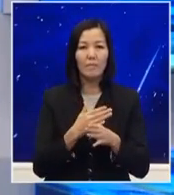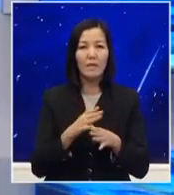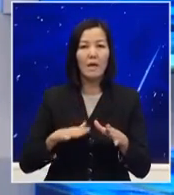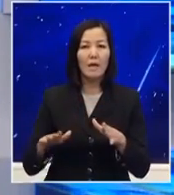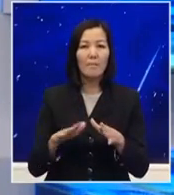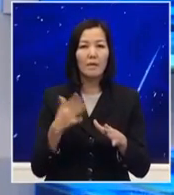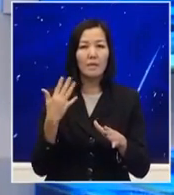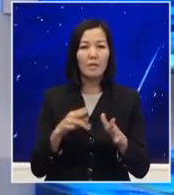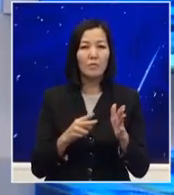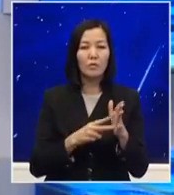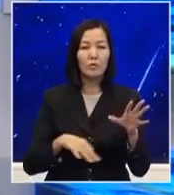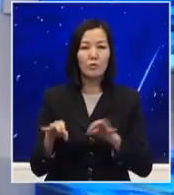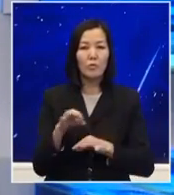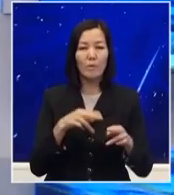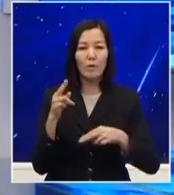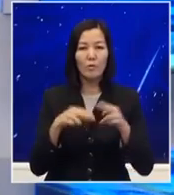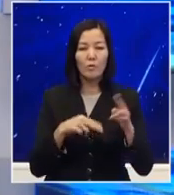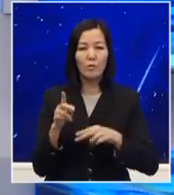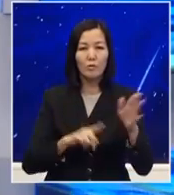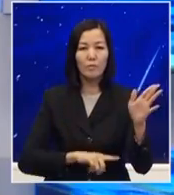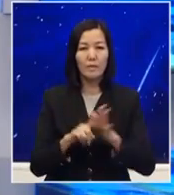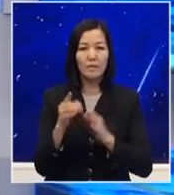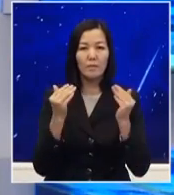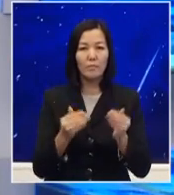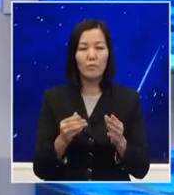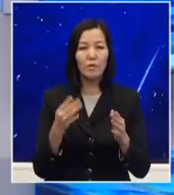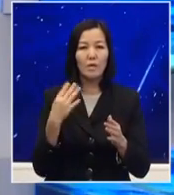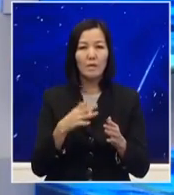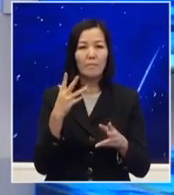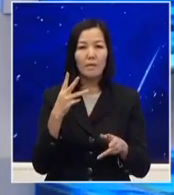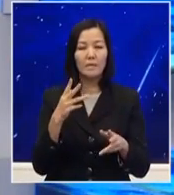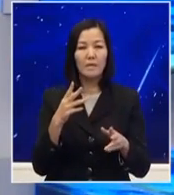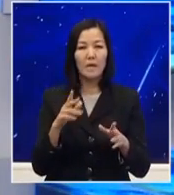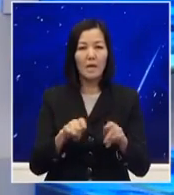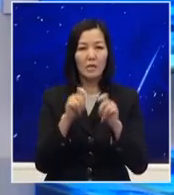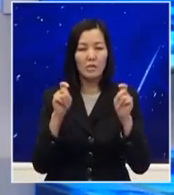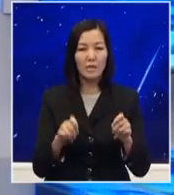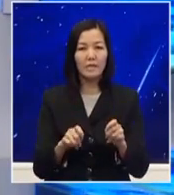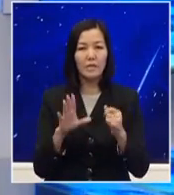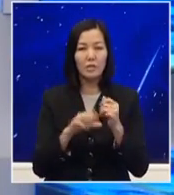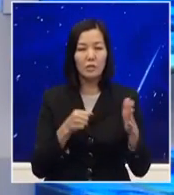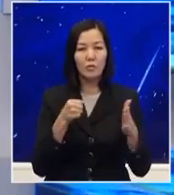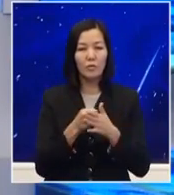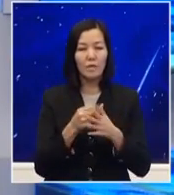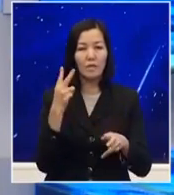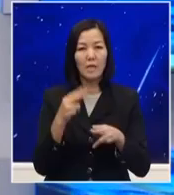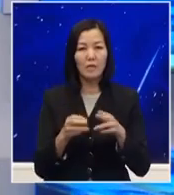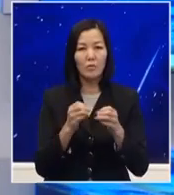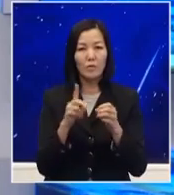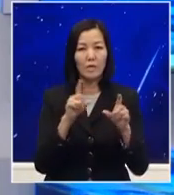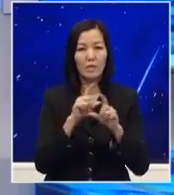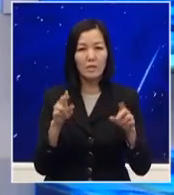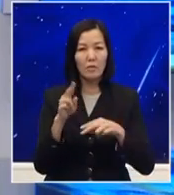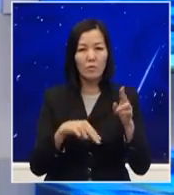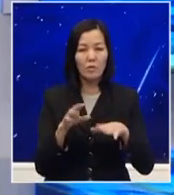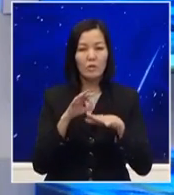шарапаты. Аймақта 57 жоба құрылысы қолға алынды. Бүгінде оның 45-і қолданыста. Жыл соңына дейін аяқталуы тиіс 12